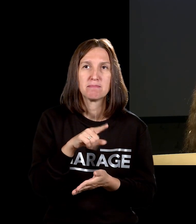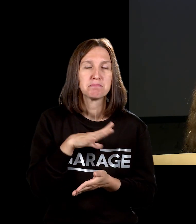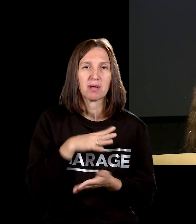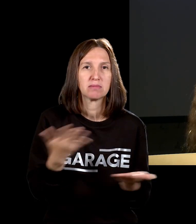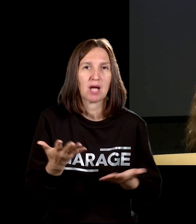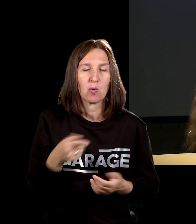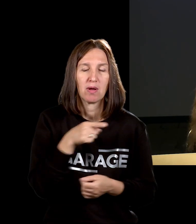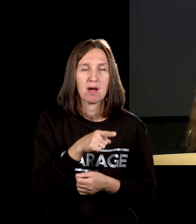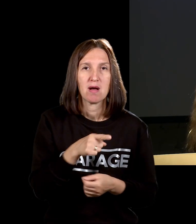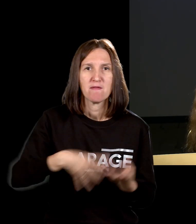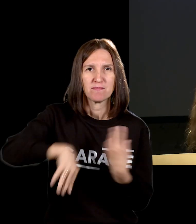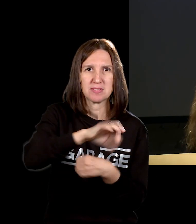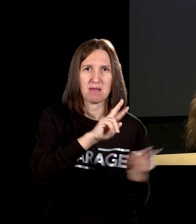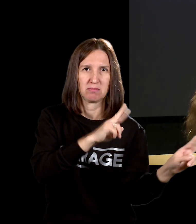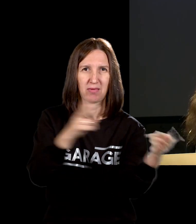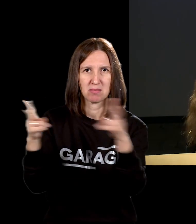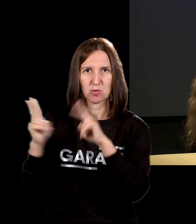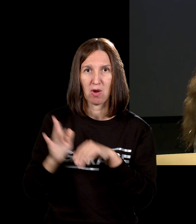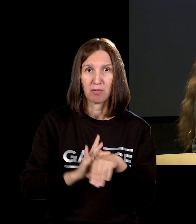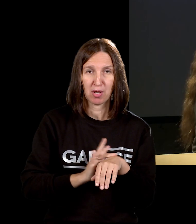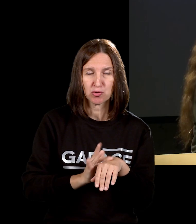том, что обнаженные танцоры